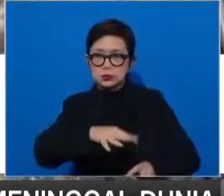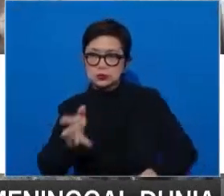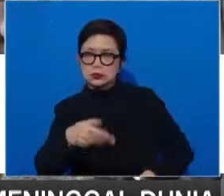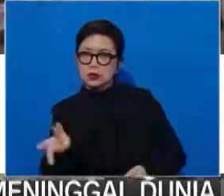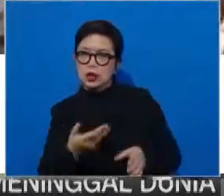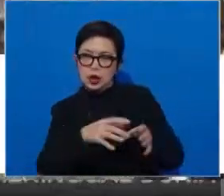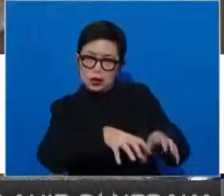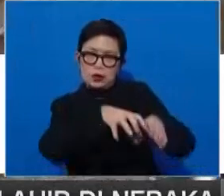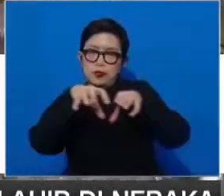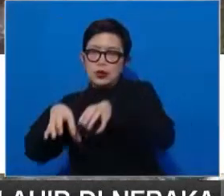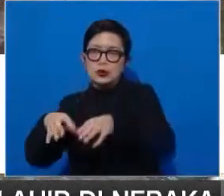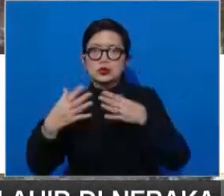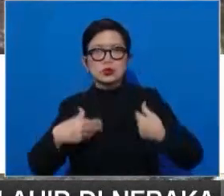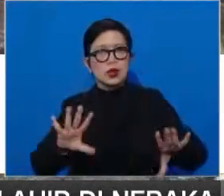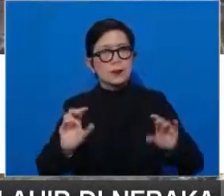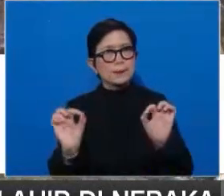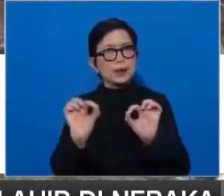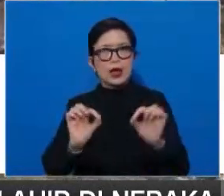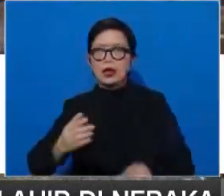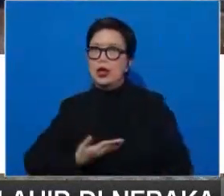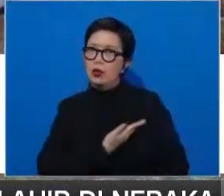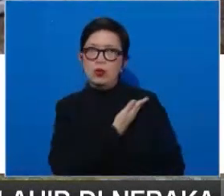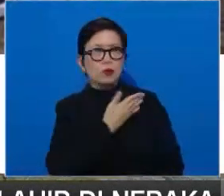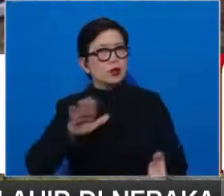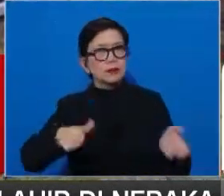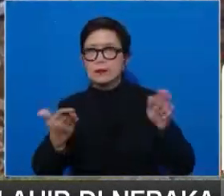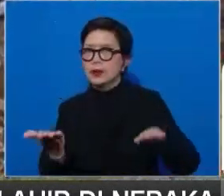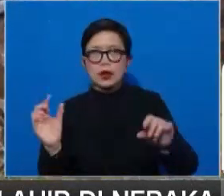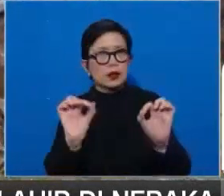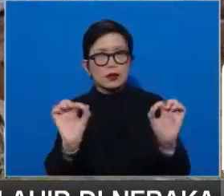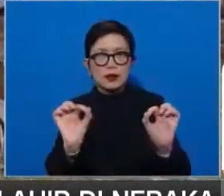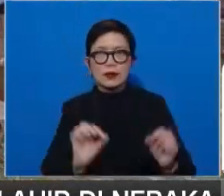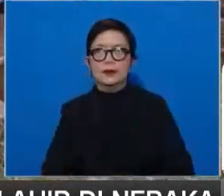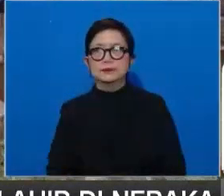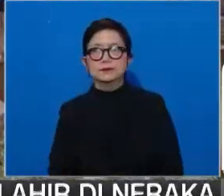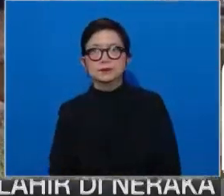Tidak ada korban jiwa dalam peristiwa ini. Tim Liputan CNN Indonesia.